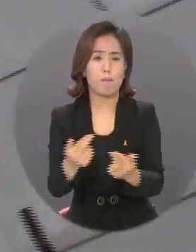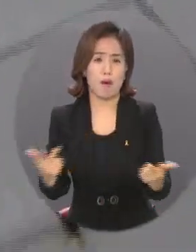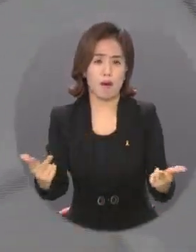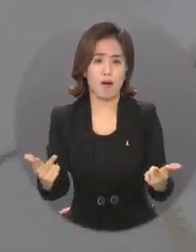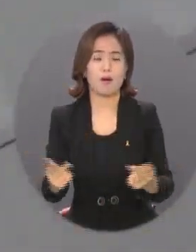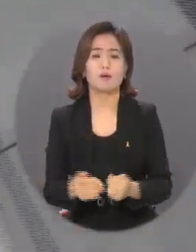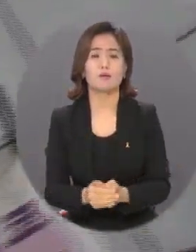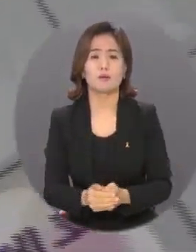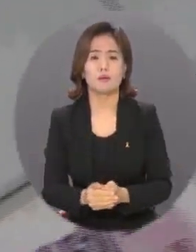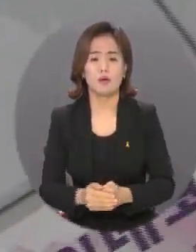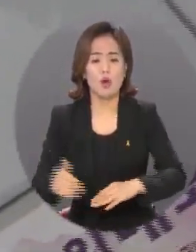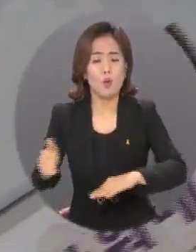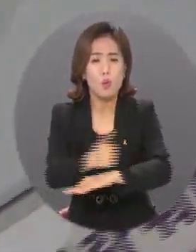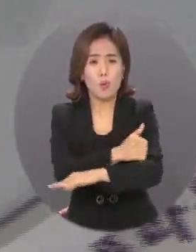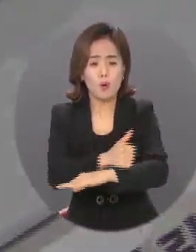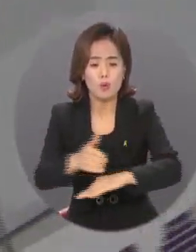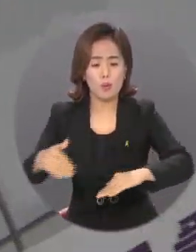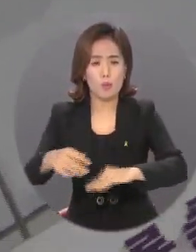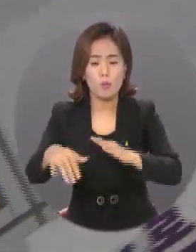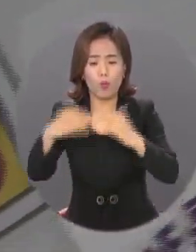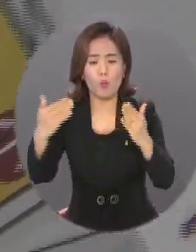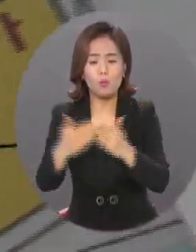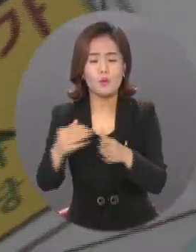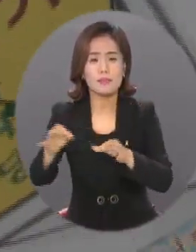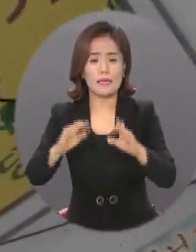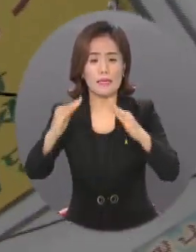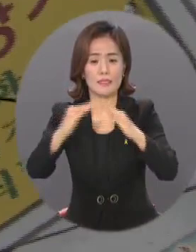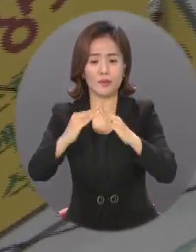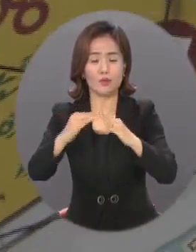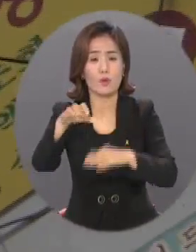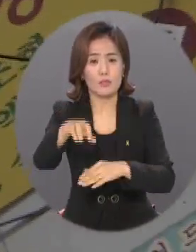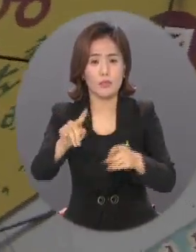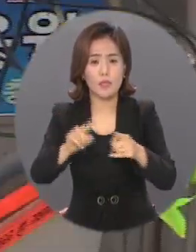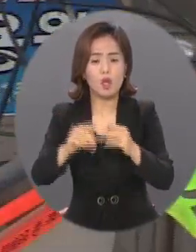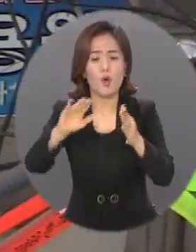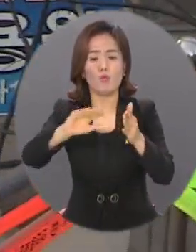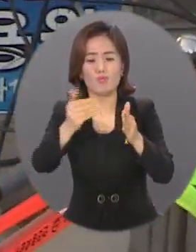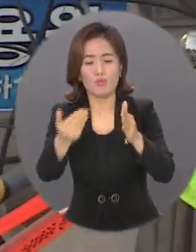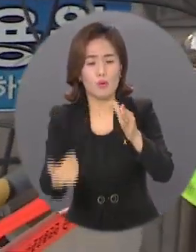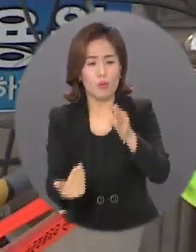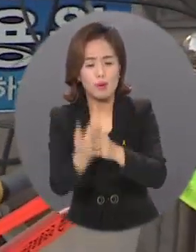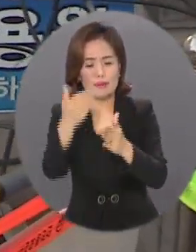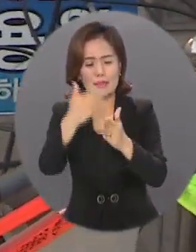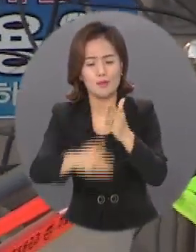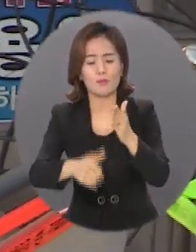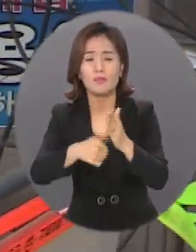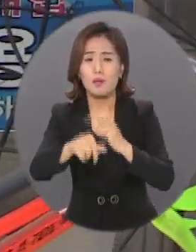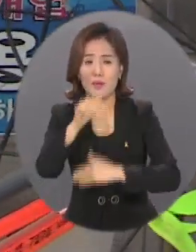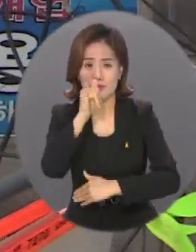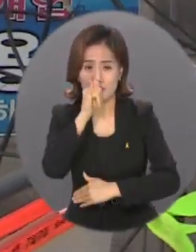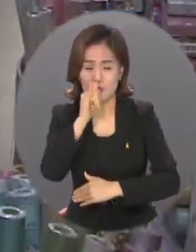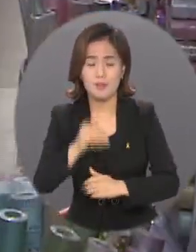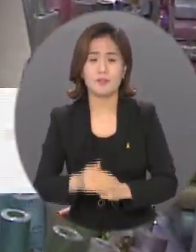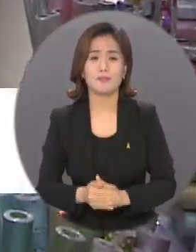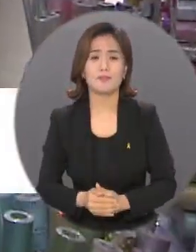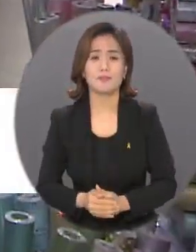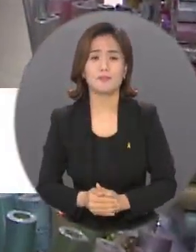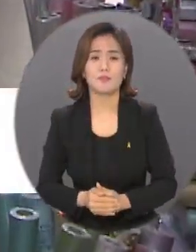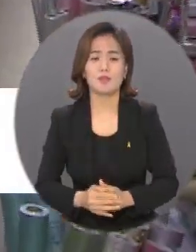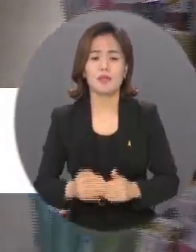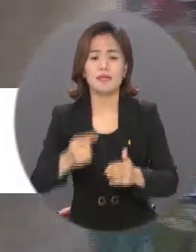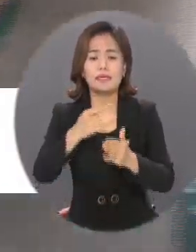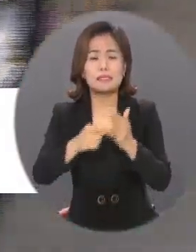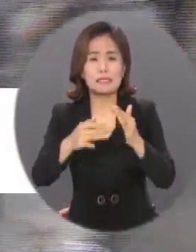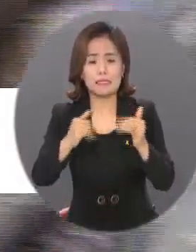비었습니다. 통행을 막을 통제선이 쳐진 상가 입구 쪽에는 붕괴로 인한 잔해물이 여전히 남아 있습니다.